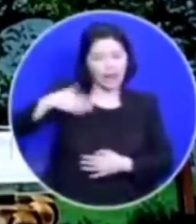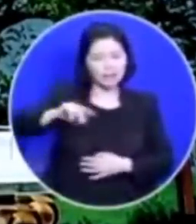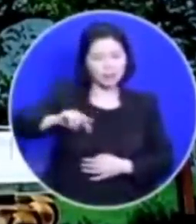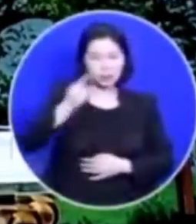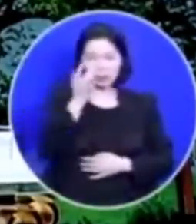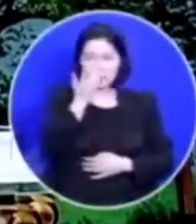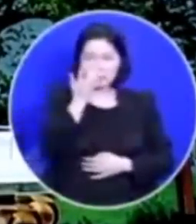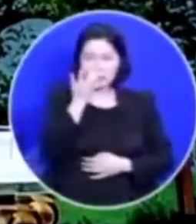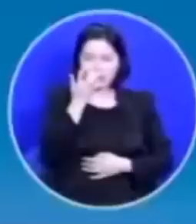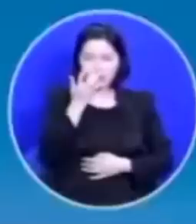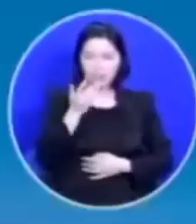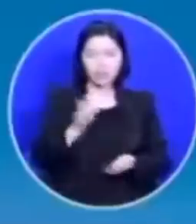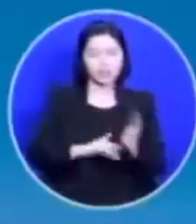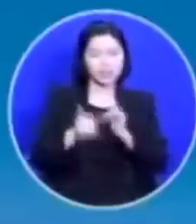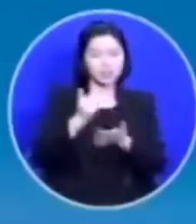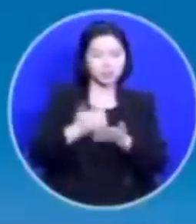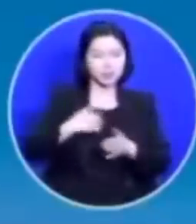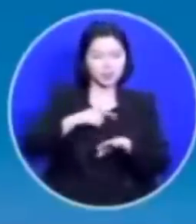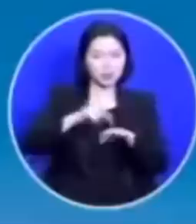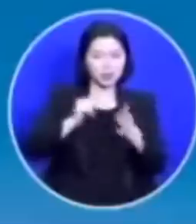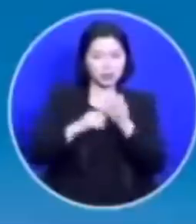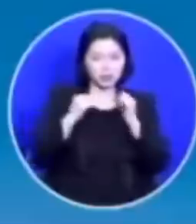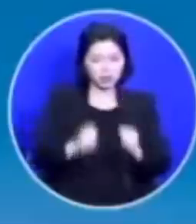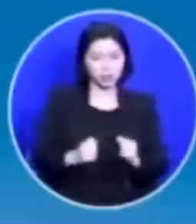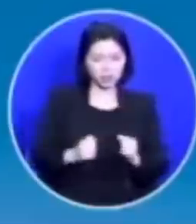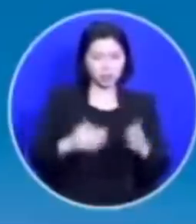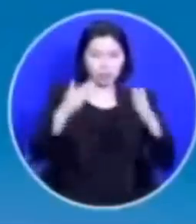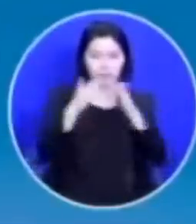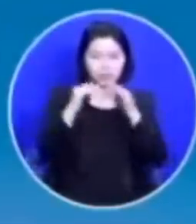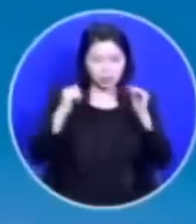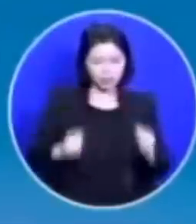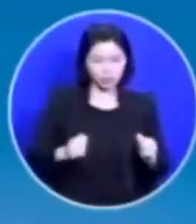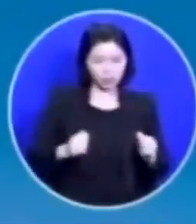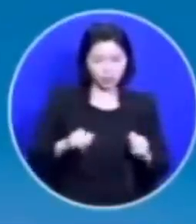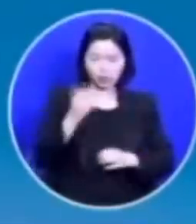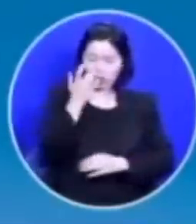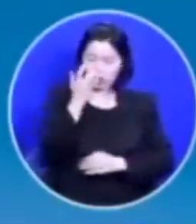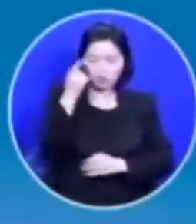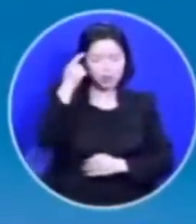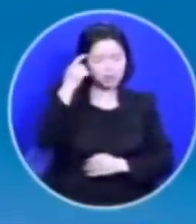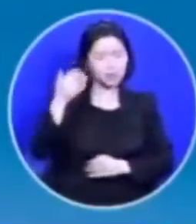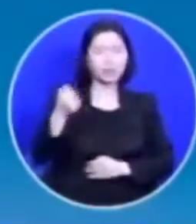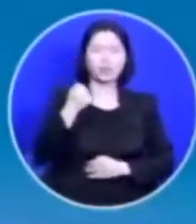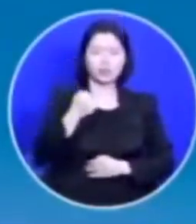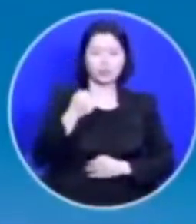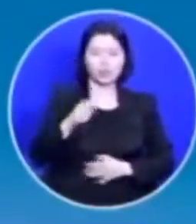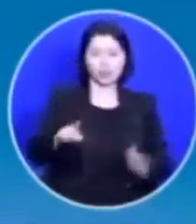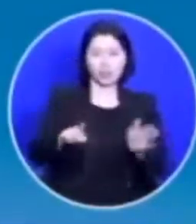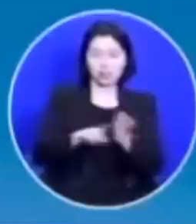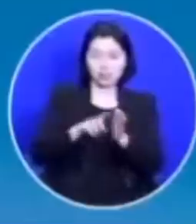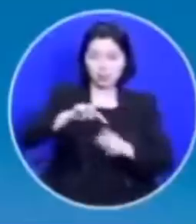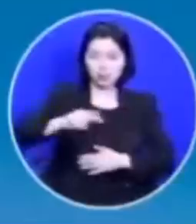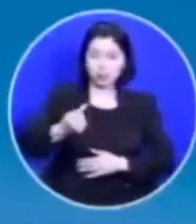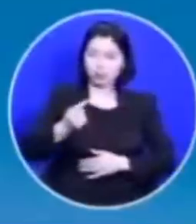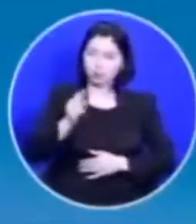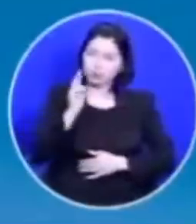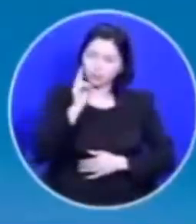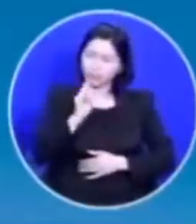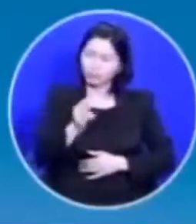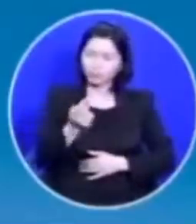예수님이 내 마음의 계신거 우리 집에 계신 거 애매하게 생각해요 믿어도 아주 애매하게